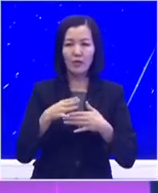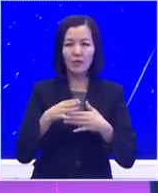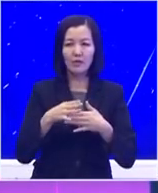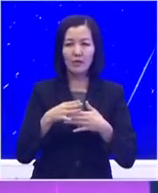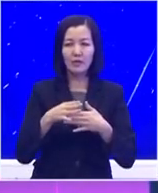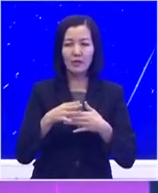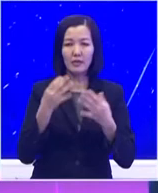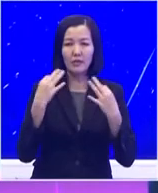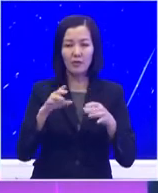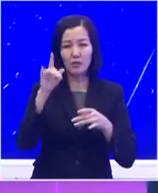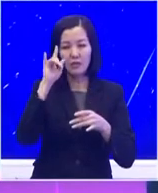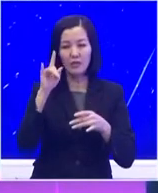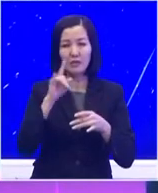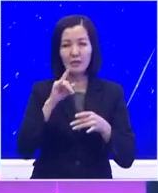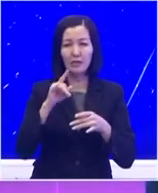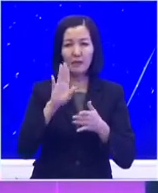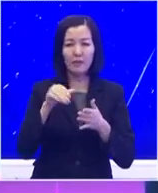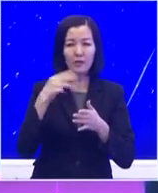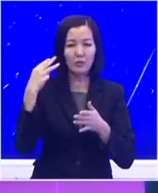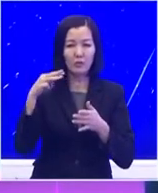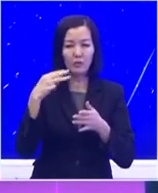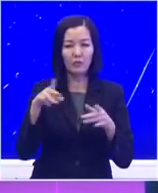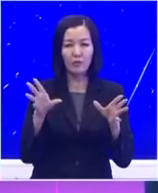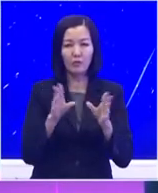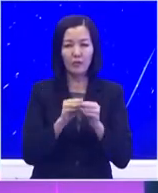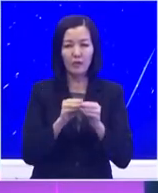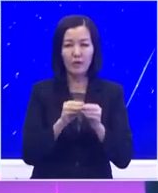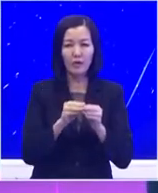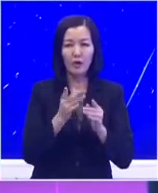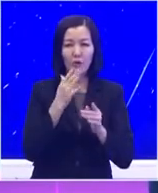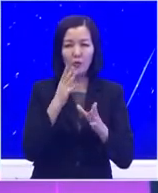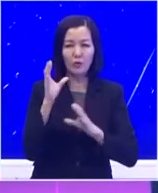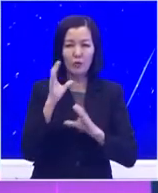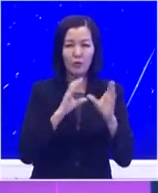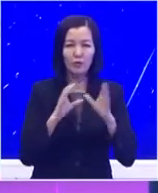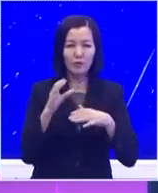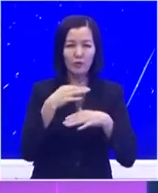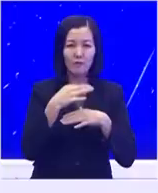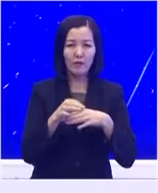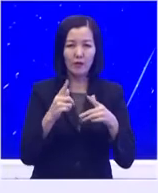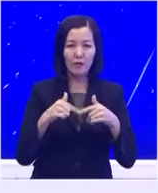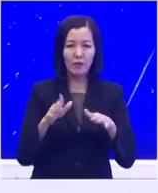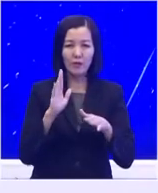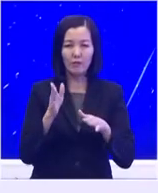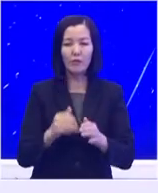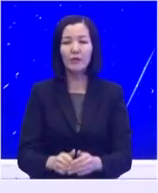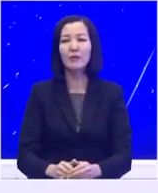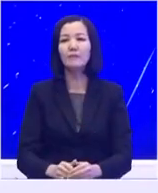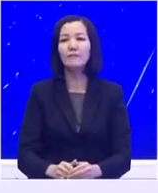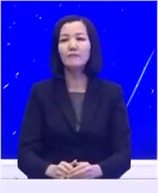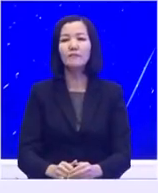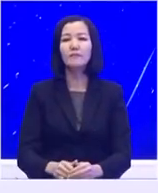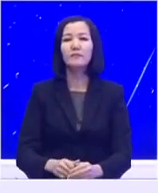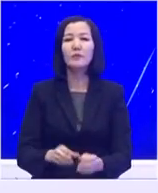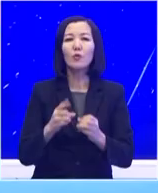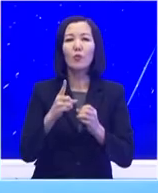тәуелсіз Қазақстанның бас консулдығы мен Әл-Фараби атындағы Қазақ ұлттық университетінің филиалы құрылатын болады. Әбу Насыр әл-Фараби осыдан